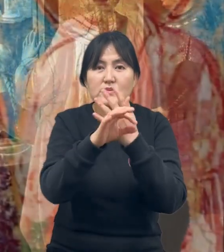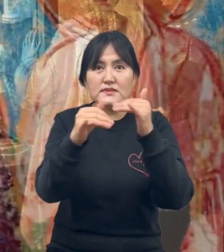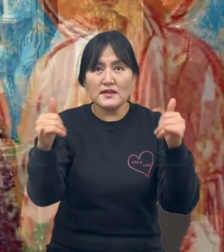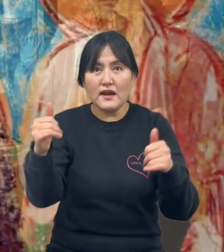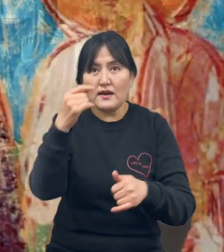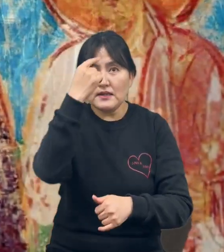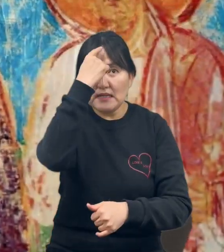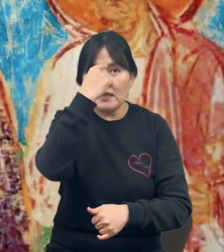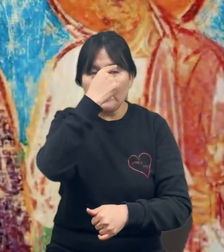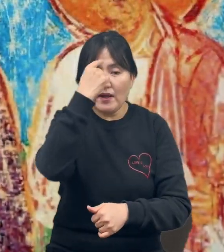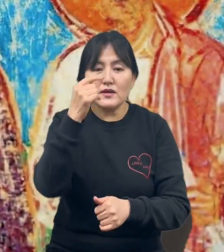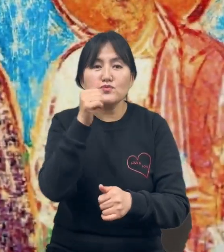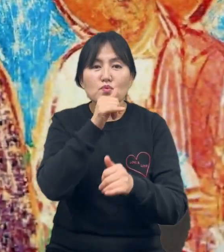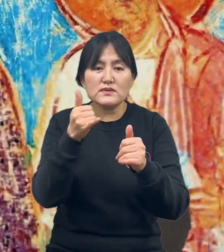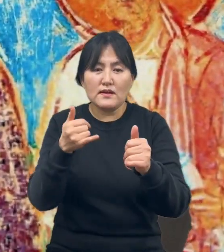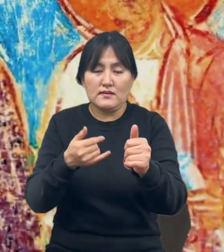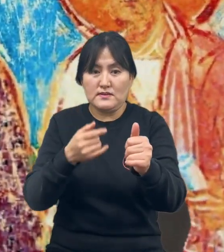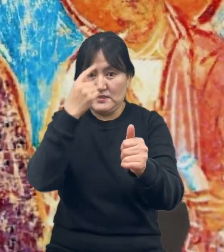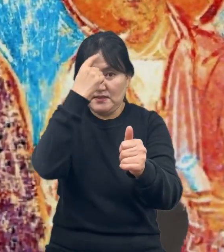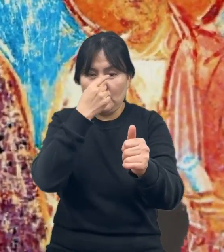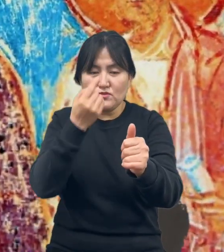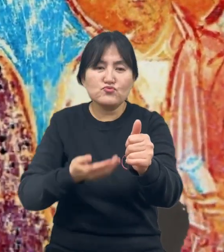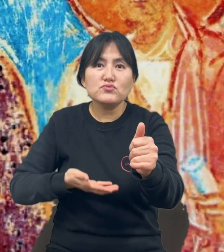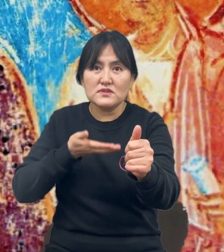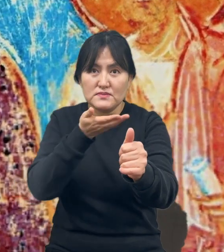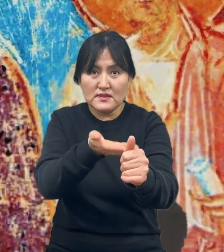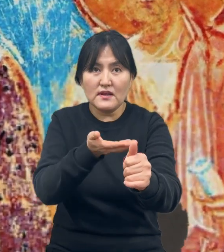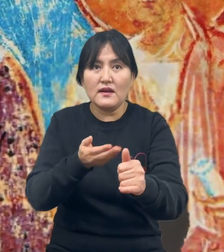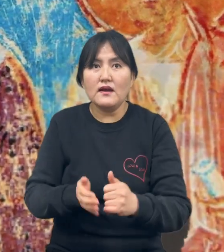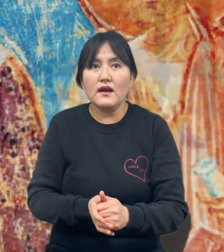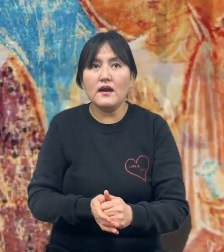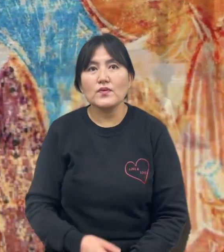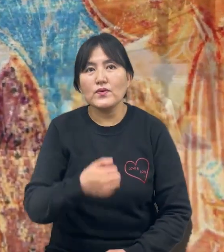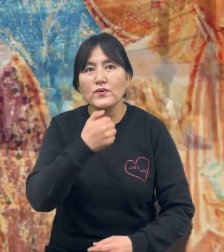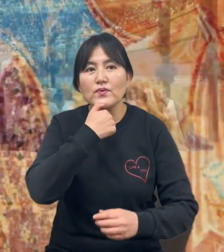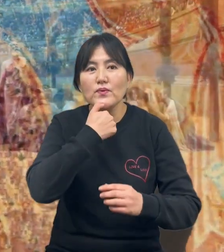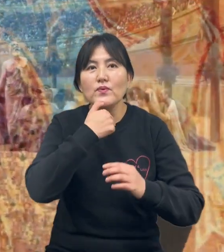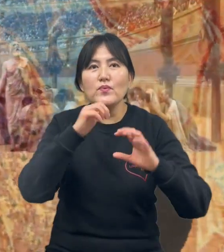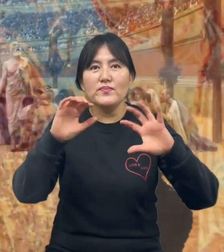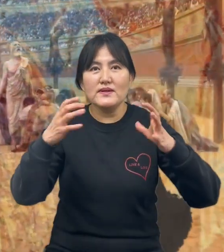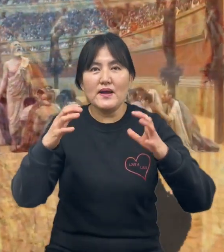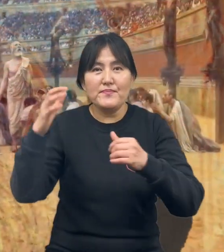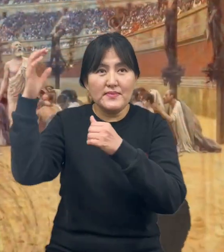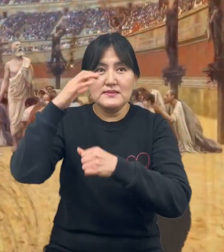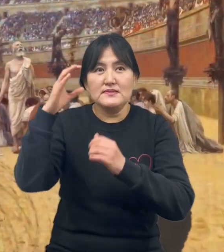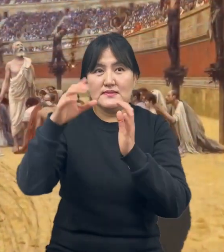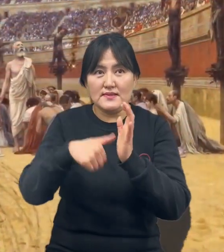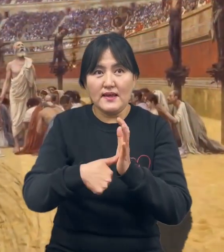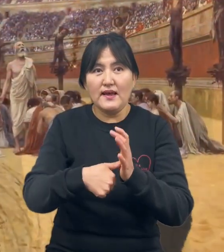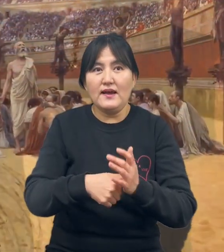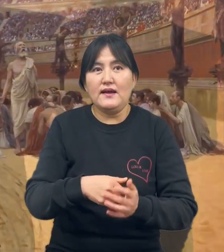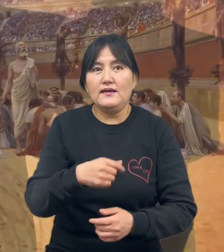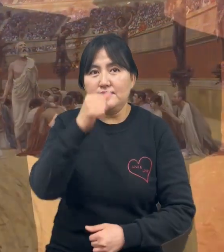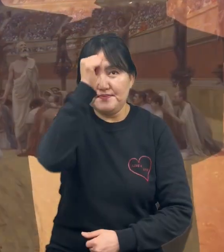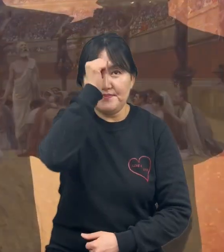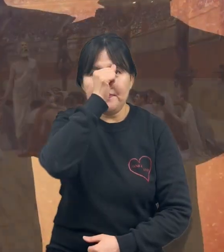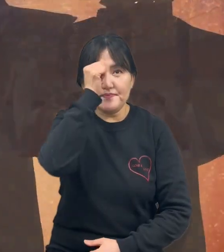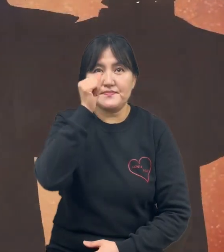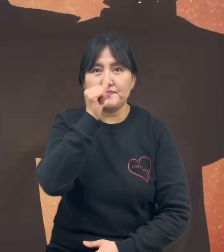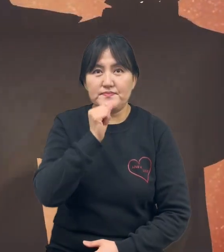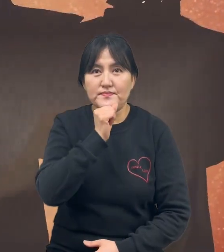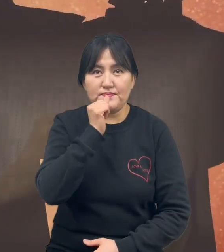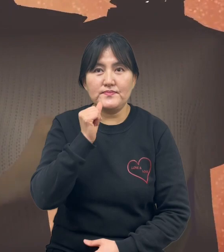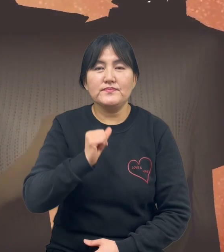때 예비신자 이마에 주례자가 십자 표시를 했다고 전해집니다. 로마 제국 박해시기 때는 남모르게